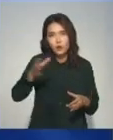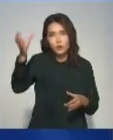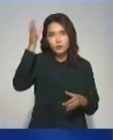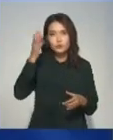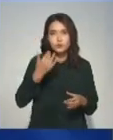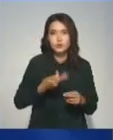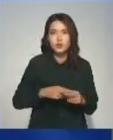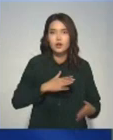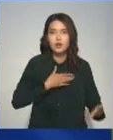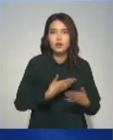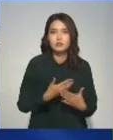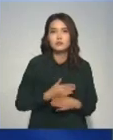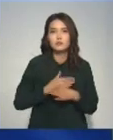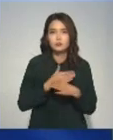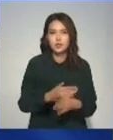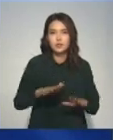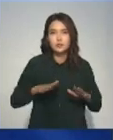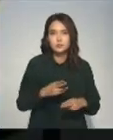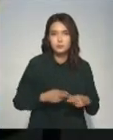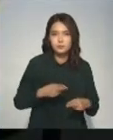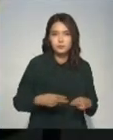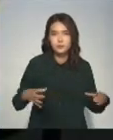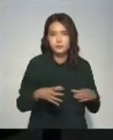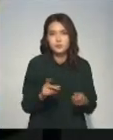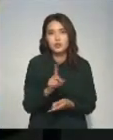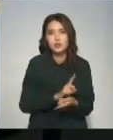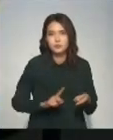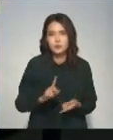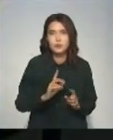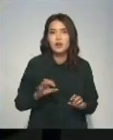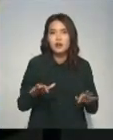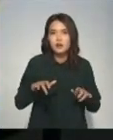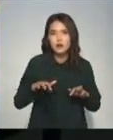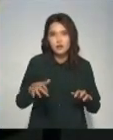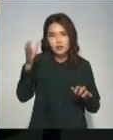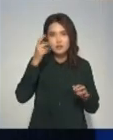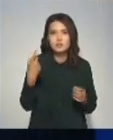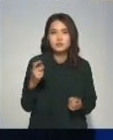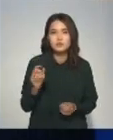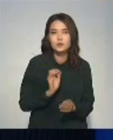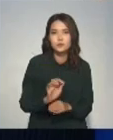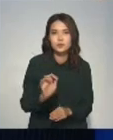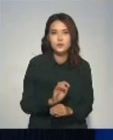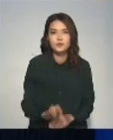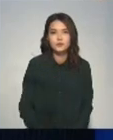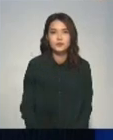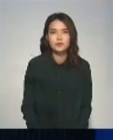Ученые, к слову, активно помогают местному металлургическому комбинату в обновлении IT-технологий и химического производства.